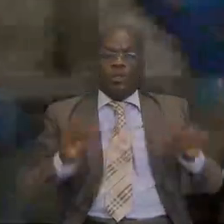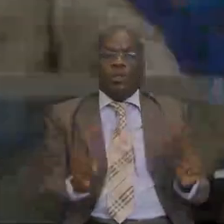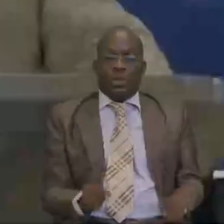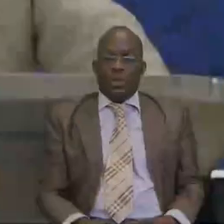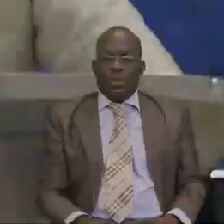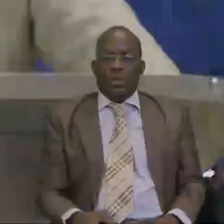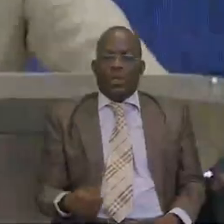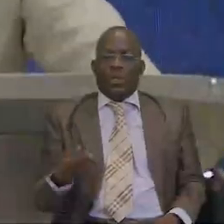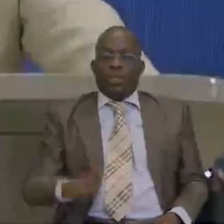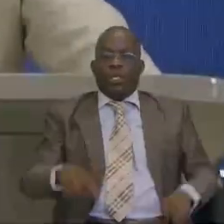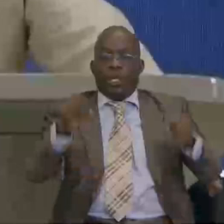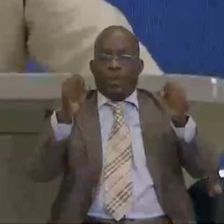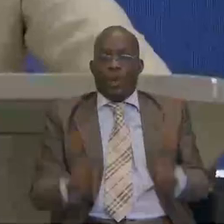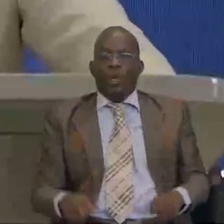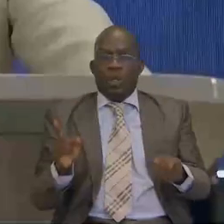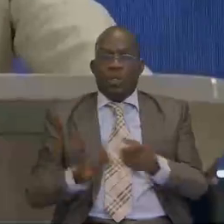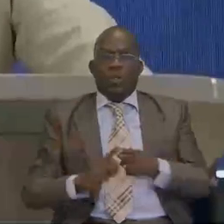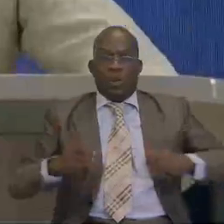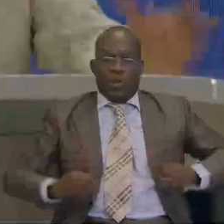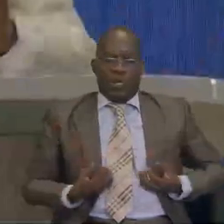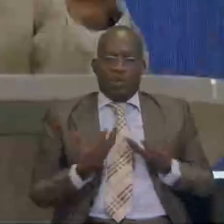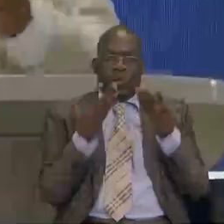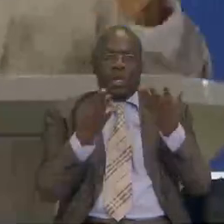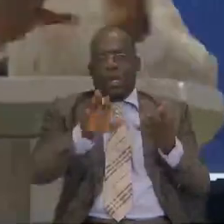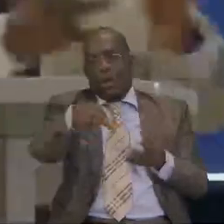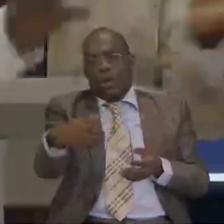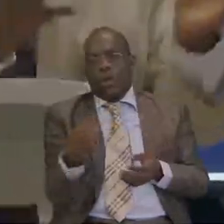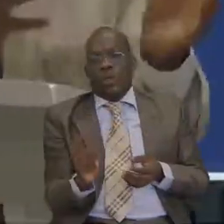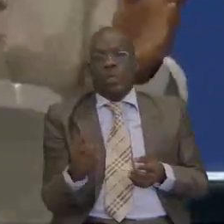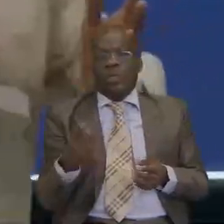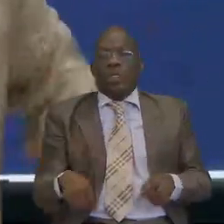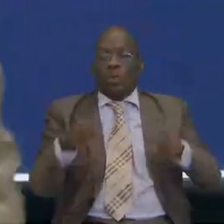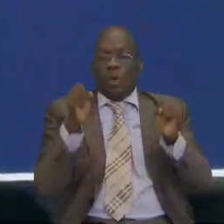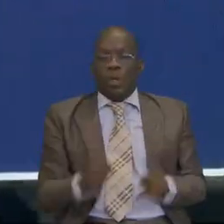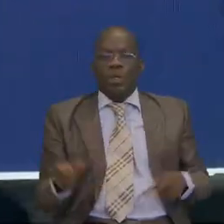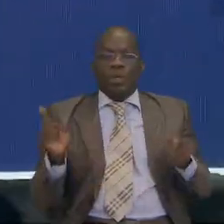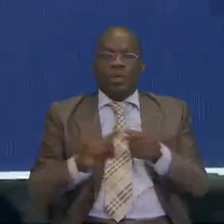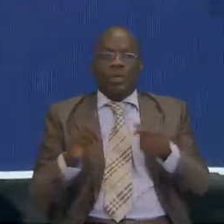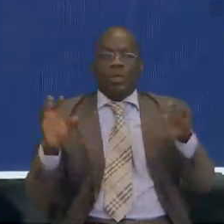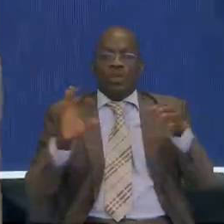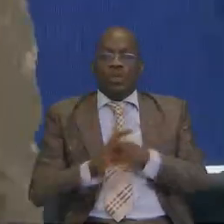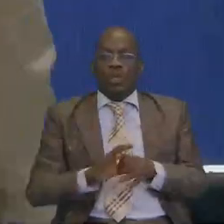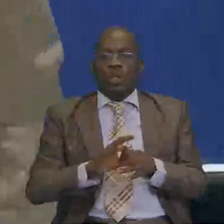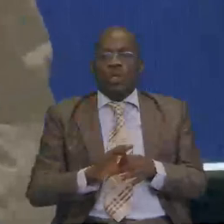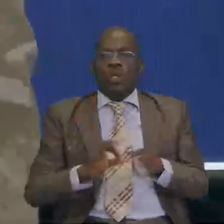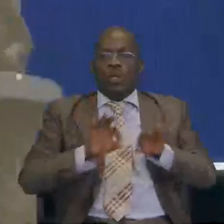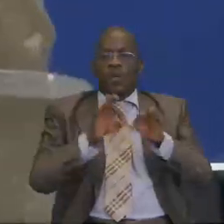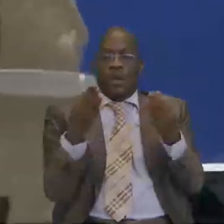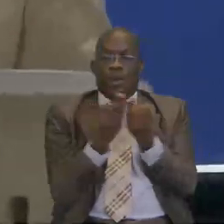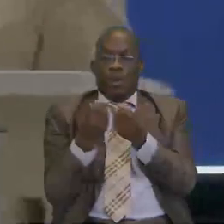guérir, la puissance pour inspirer les autres, la puissance pour joindre les familles,